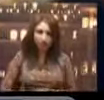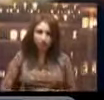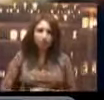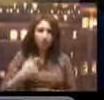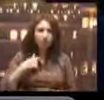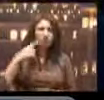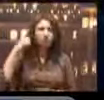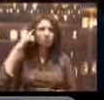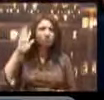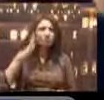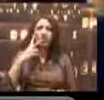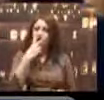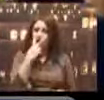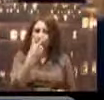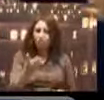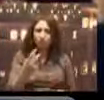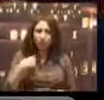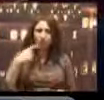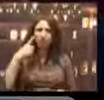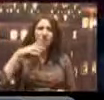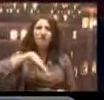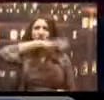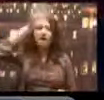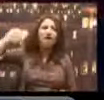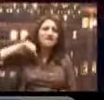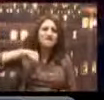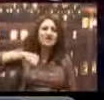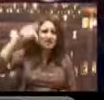رؤيه لان احنا عايشين في فساد